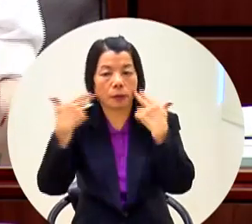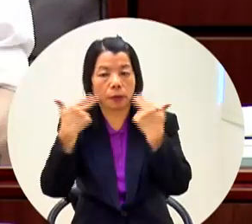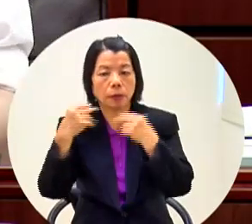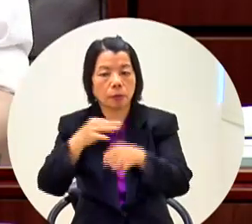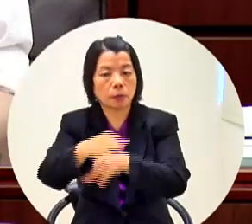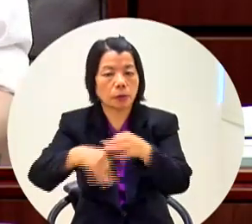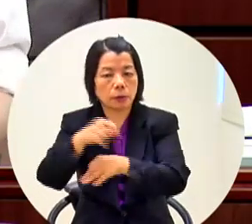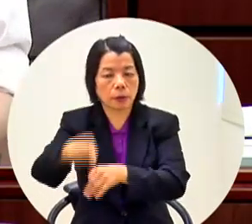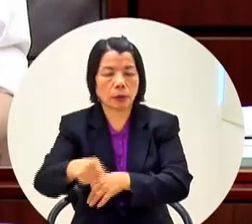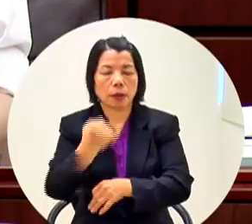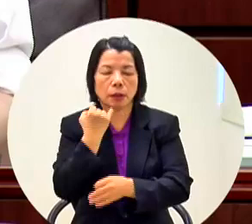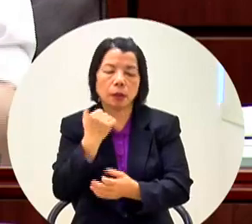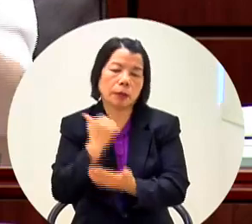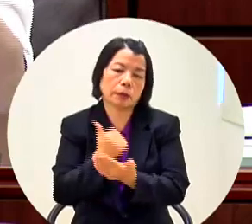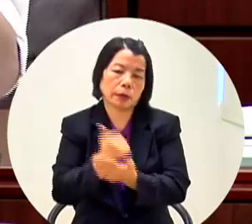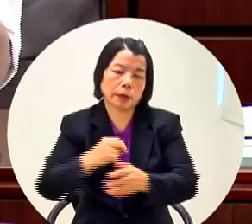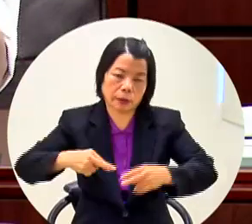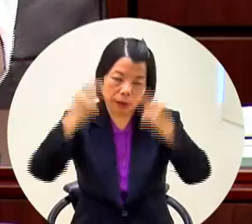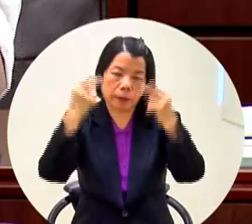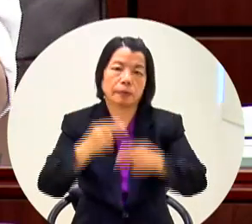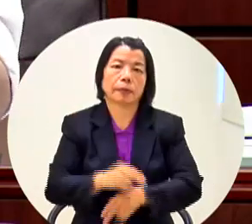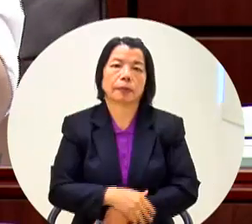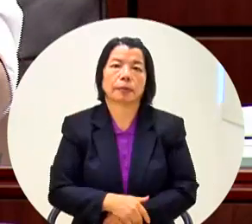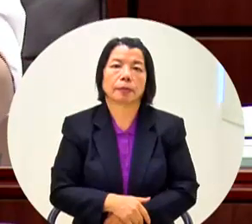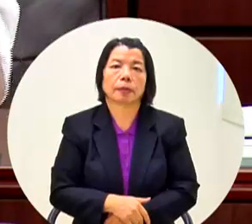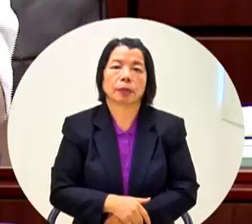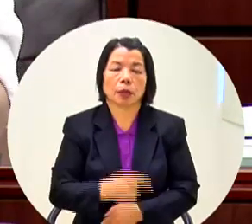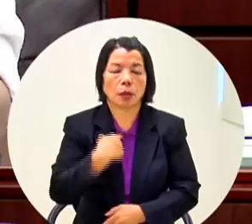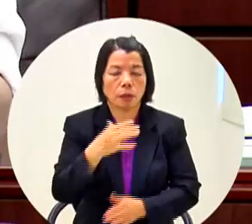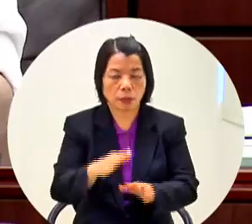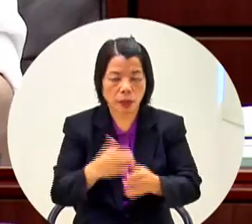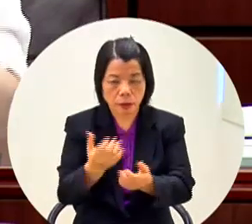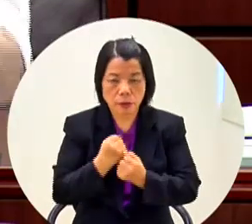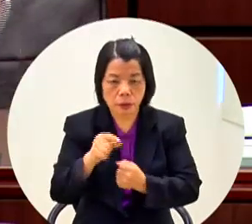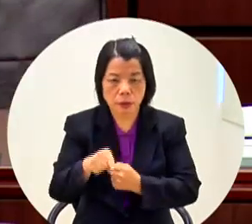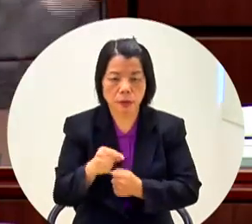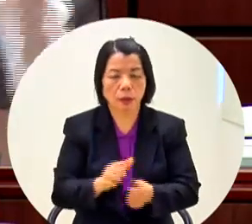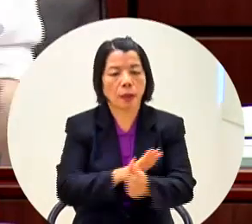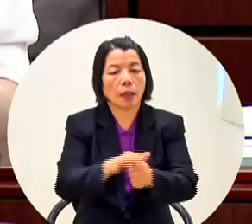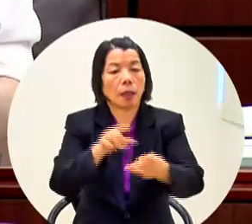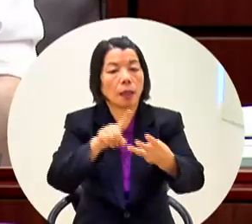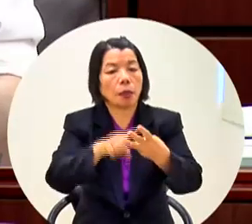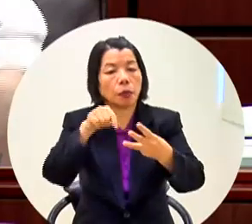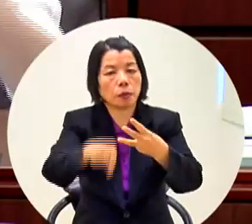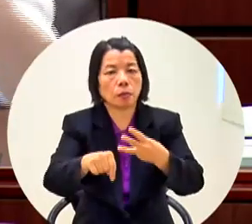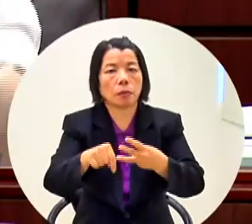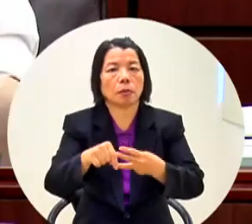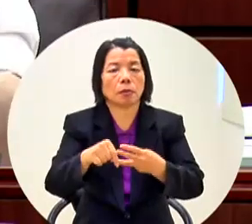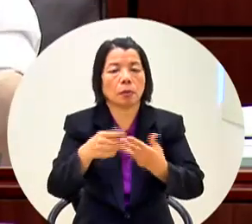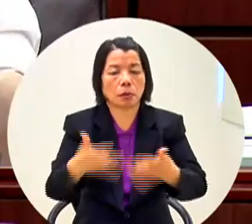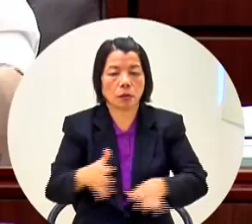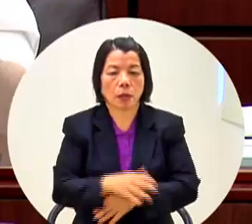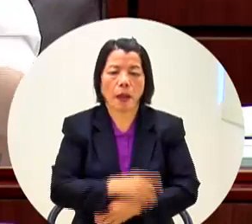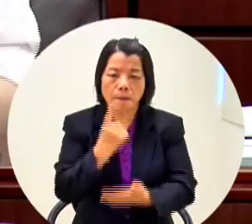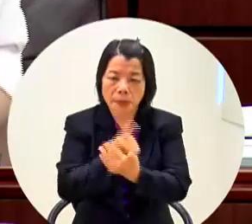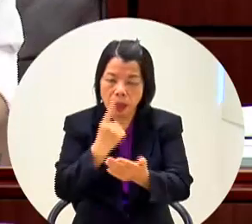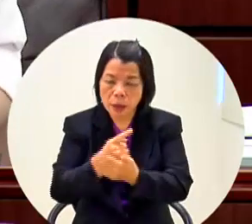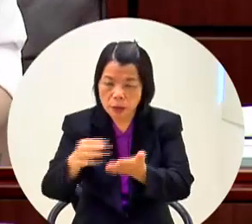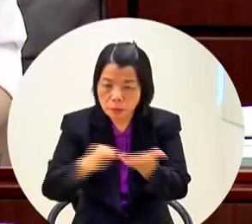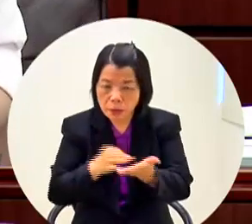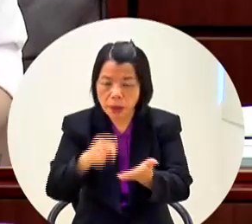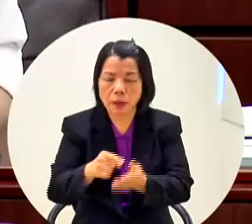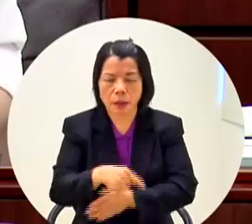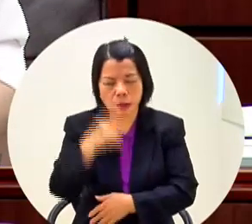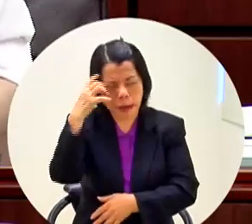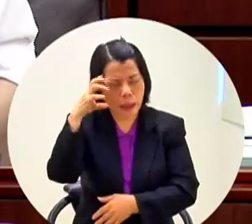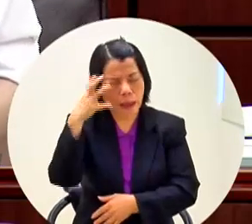到某一种程度的改善。最让我们难以接受，例如爱玉，这么多的爱玉每一次卖就头痛万